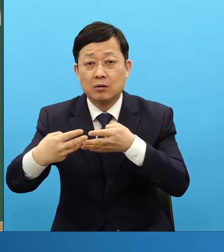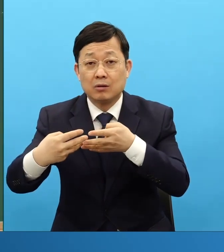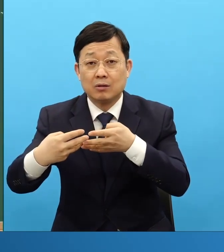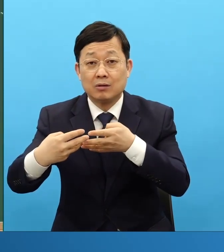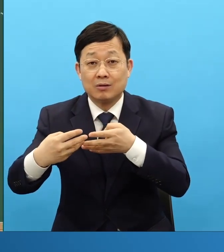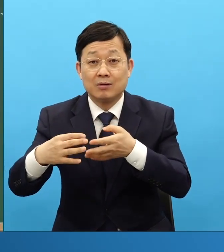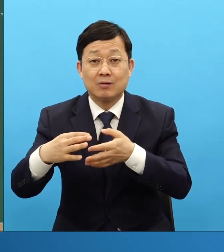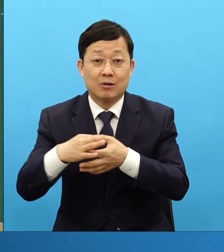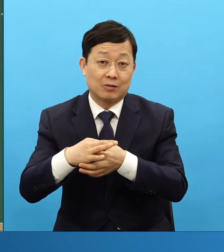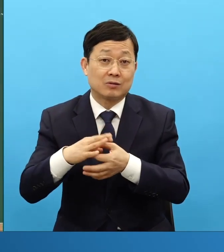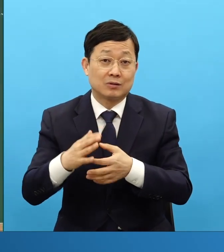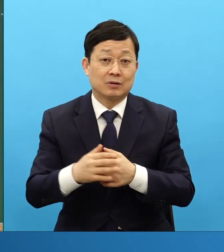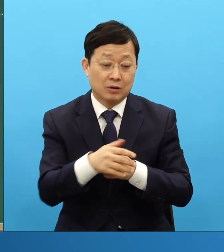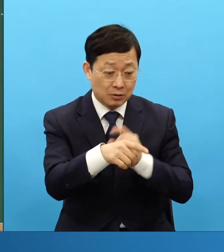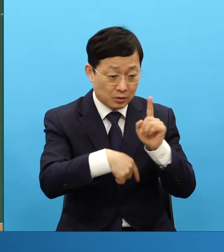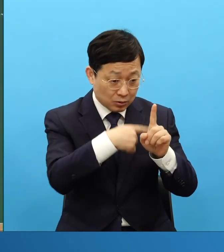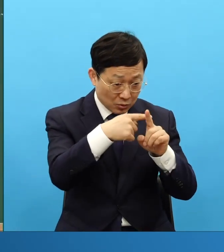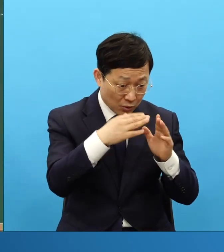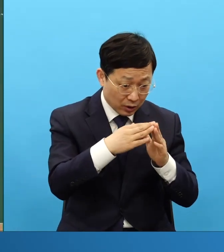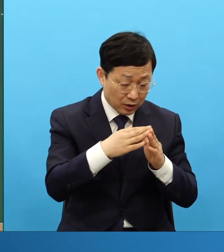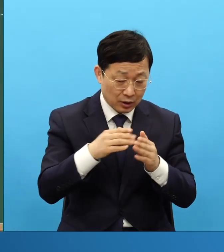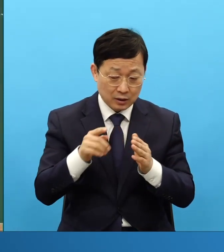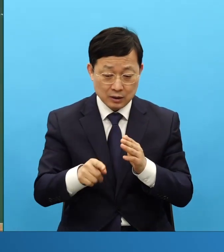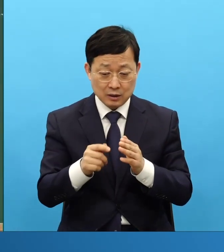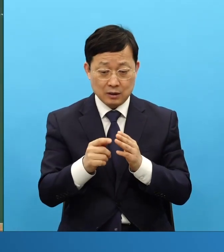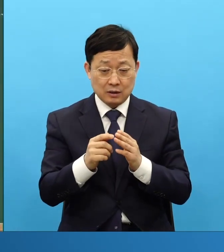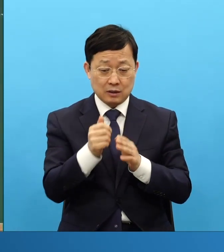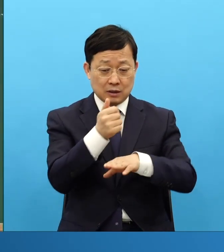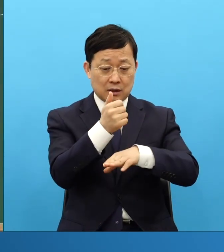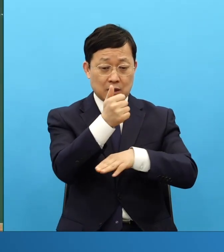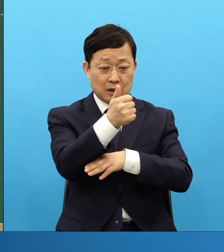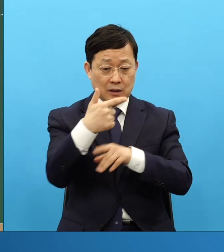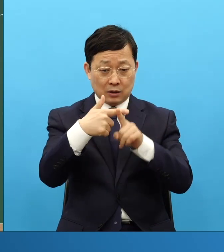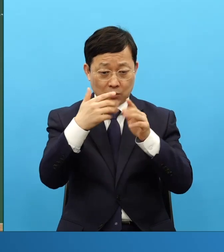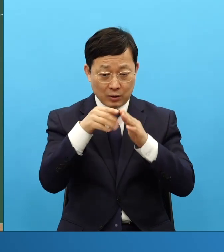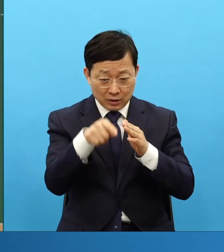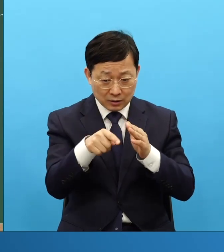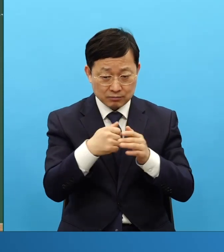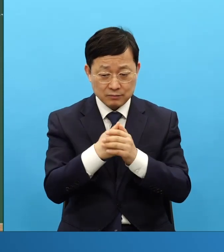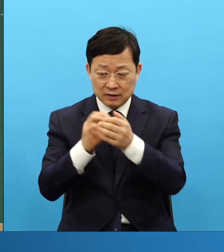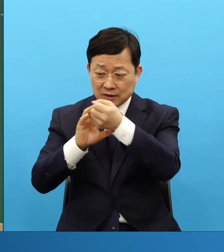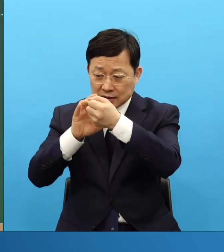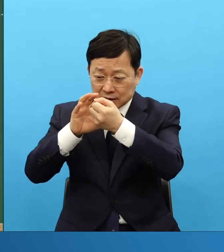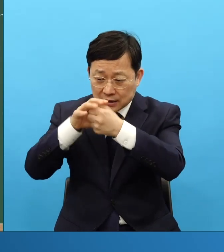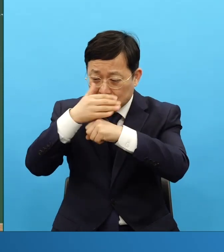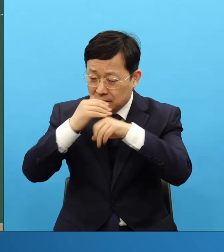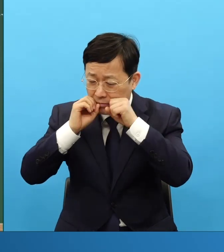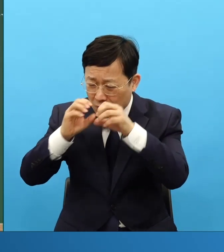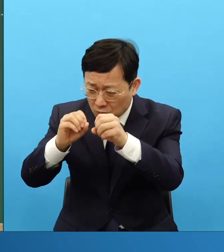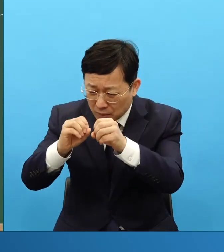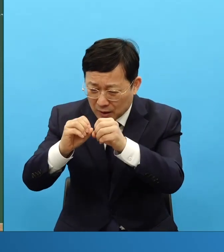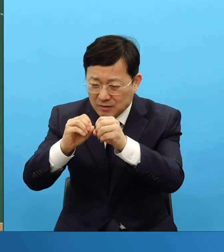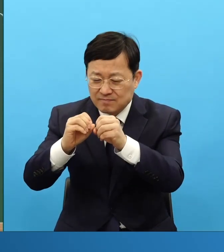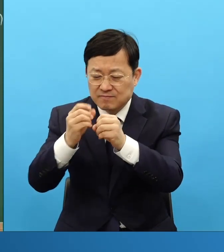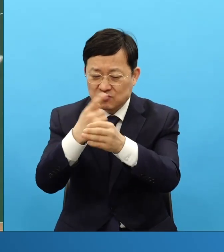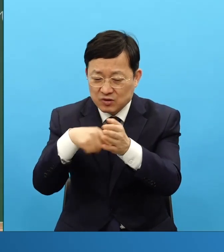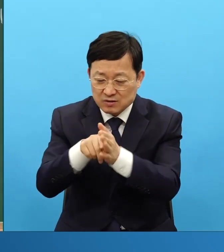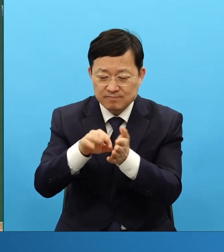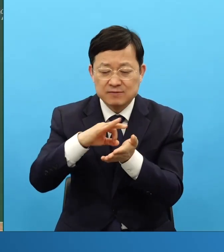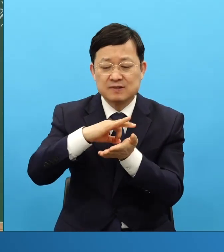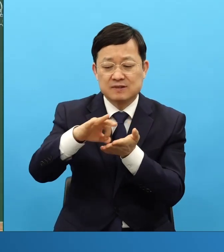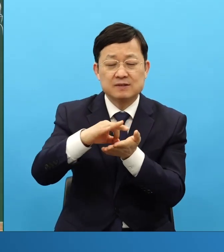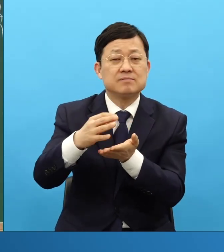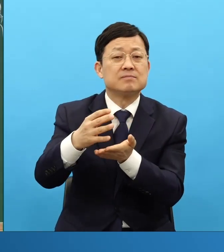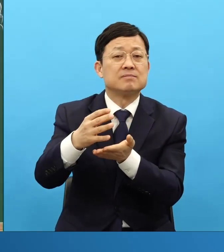used for world 여러분의 evangelization. 교회와 이 하나 교회가 세계복음화에 쓰임 받아야 돼요. That your church and this Hana 그렇죠. church must be used for world evangelization.